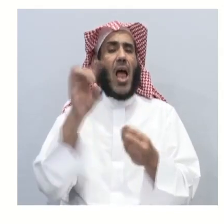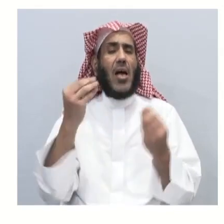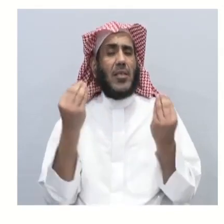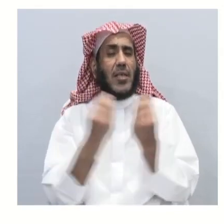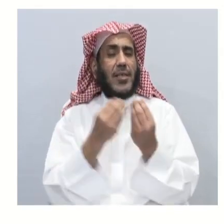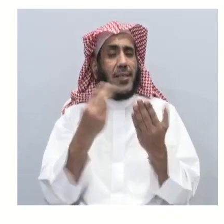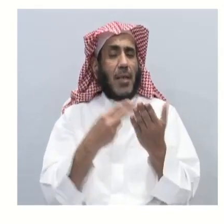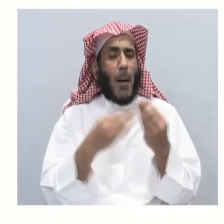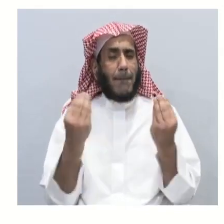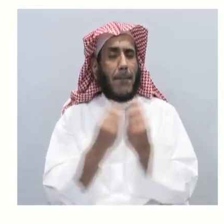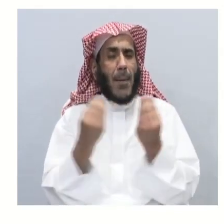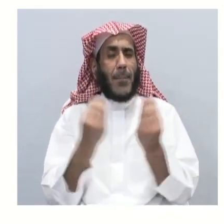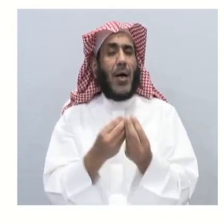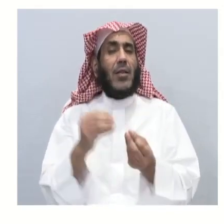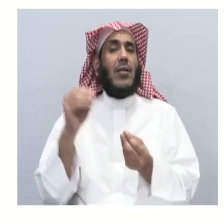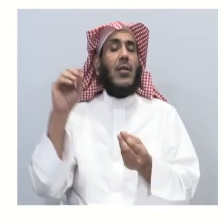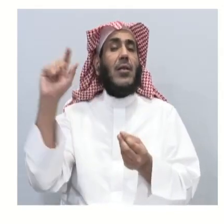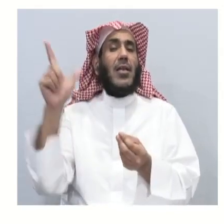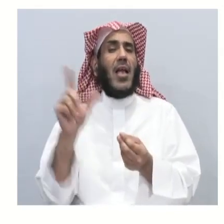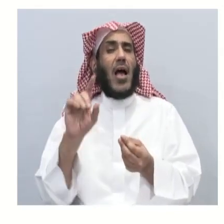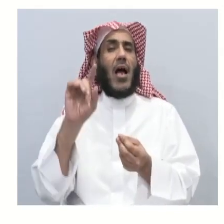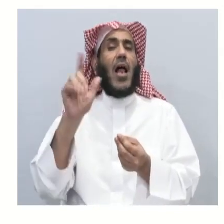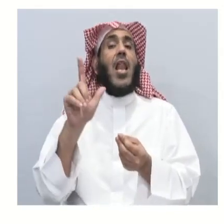تكتب بهذا الشكل. لألا،